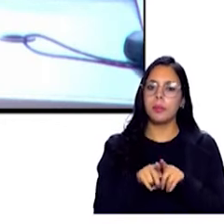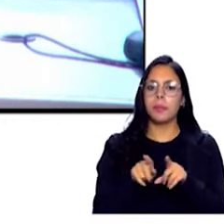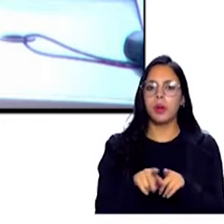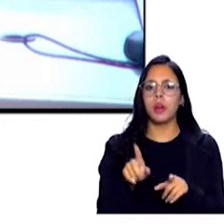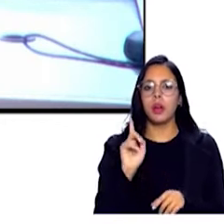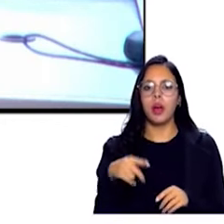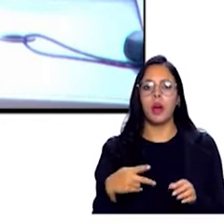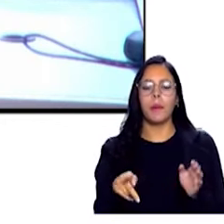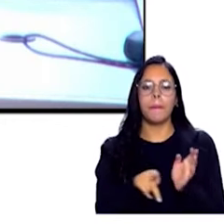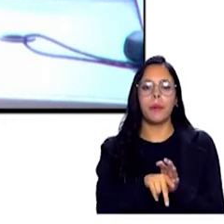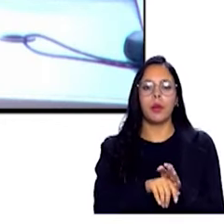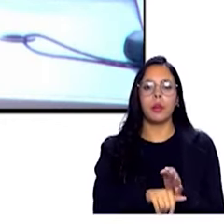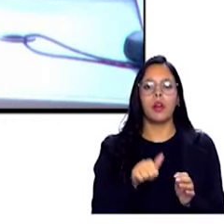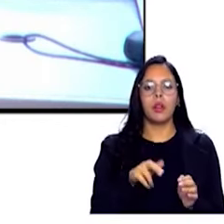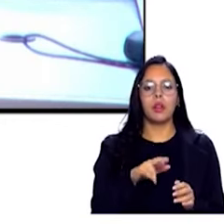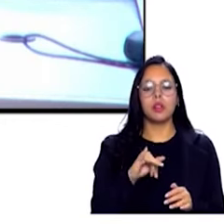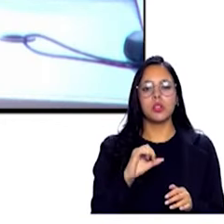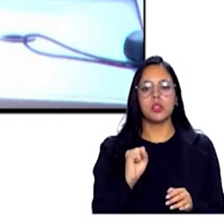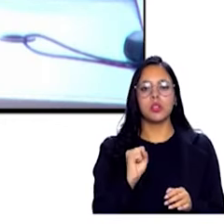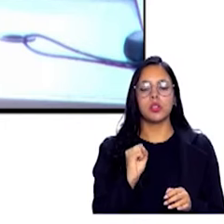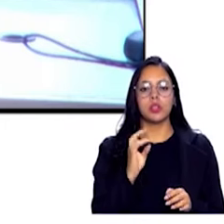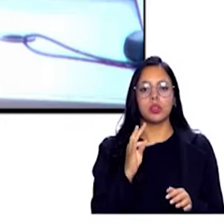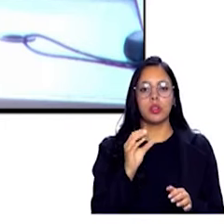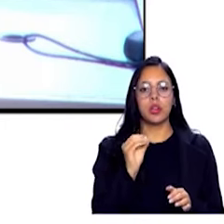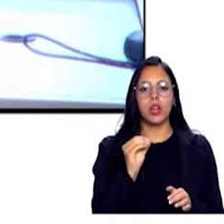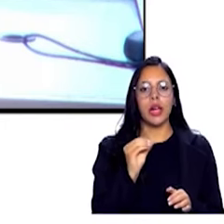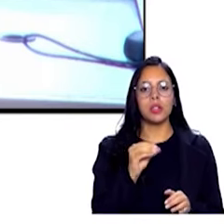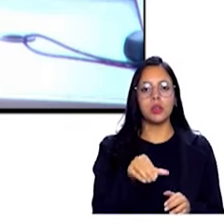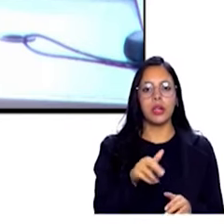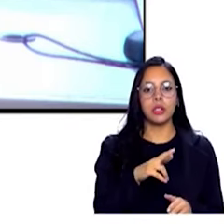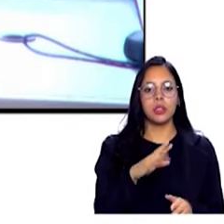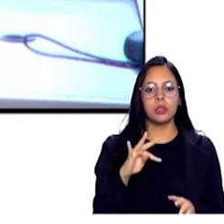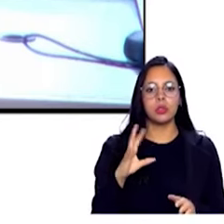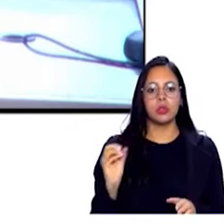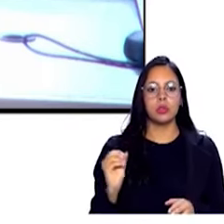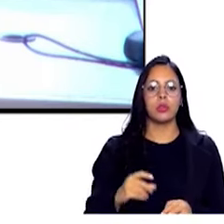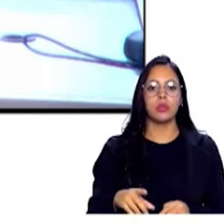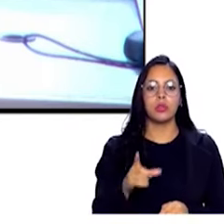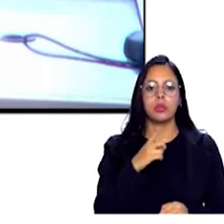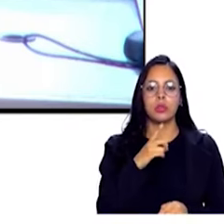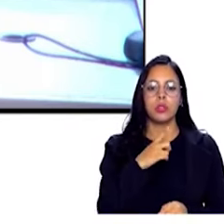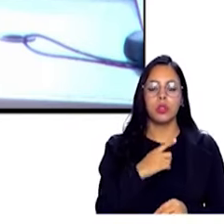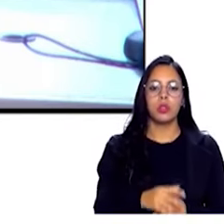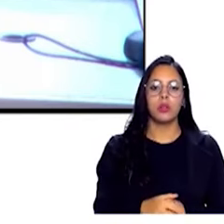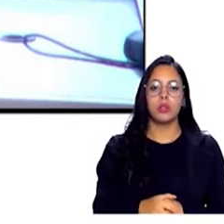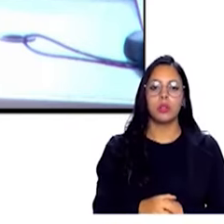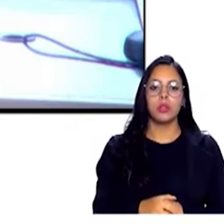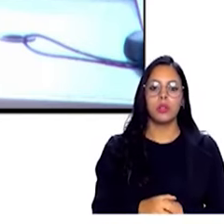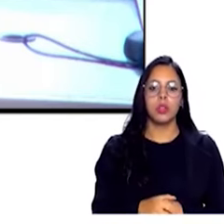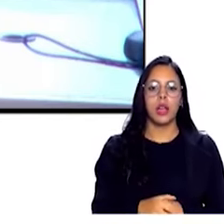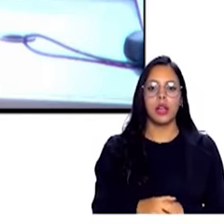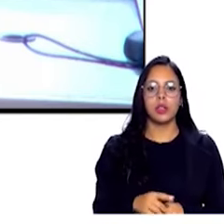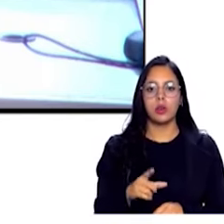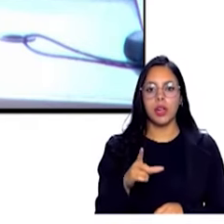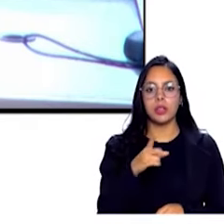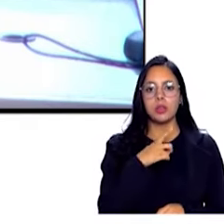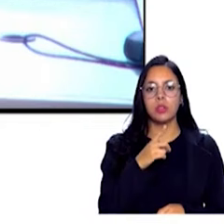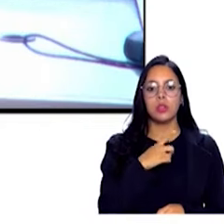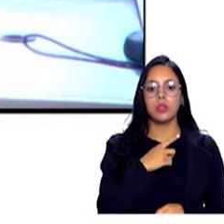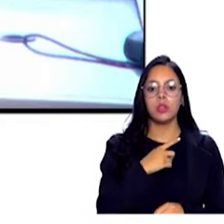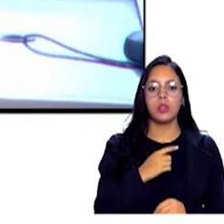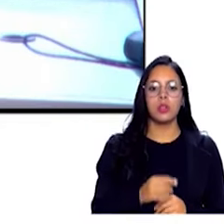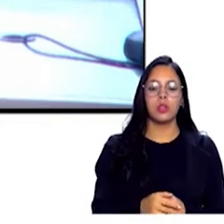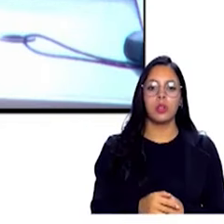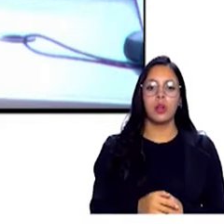pourvoi se fait en opportunité c'est le fait Du Prince ET c'est la cour qui décide elle-même comme aux états-unis Cherry